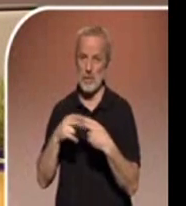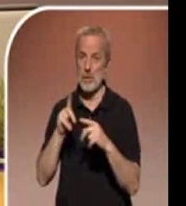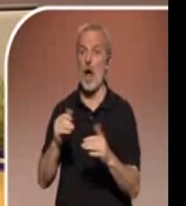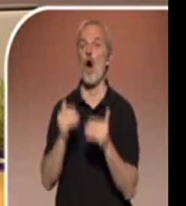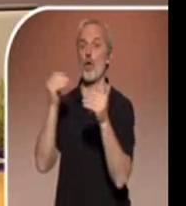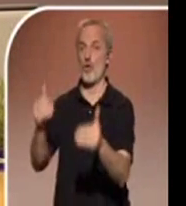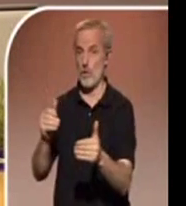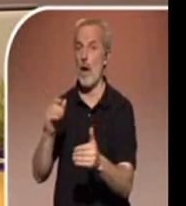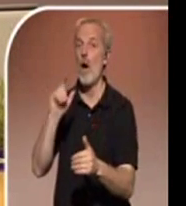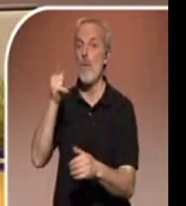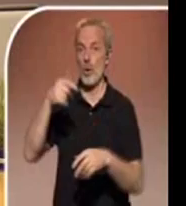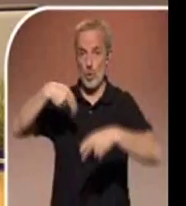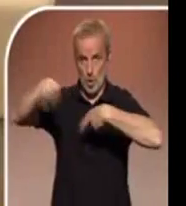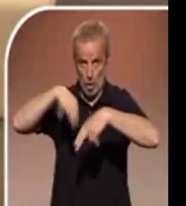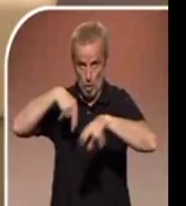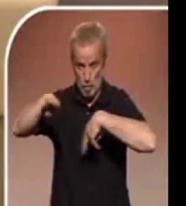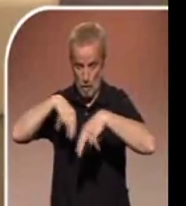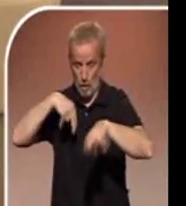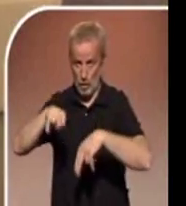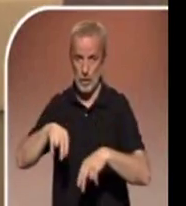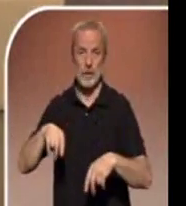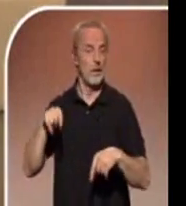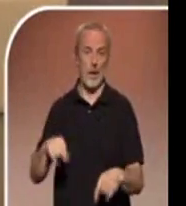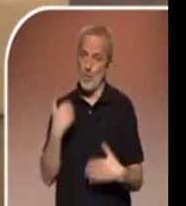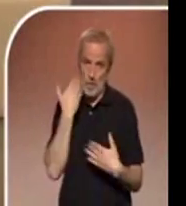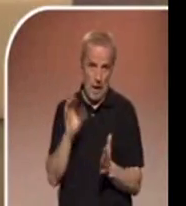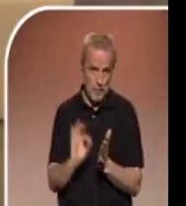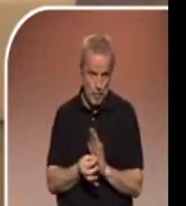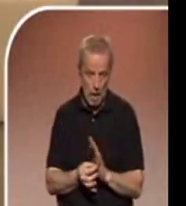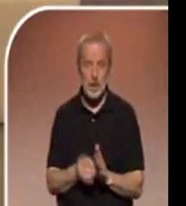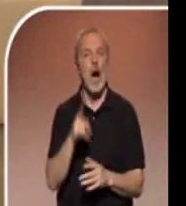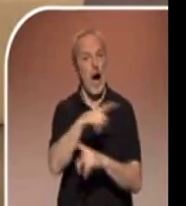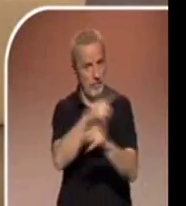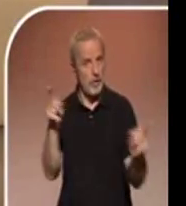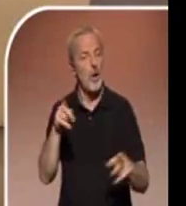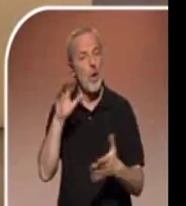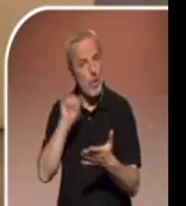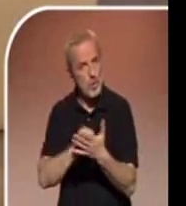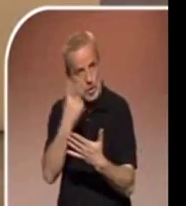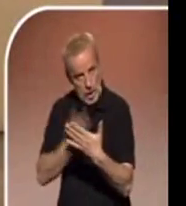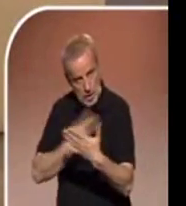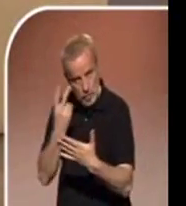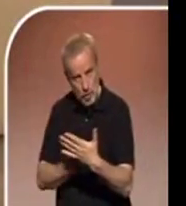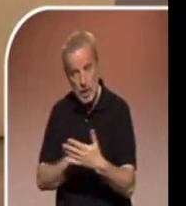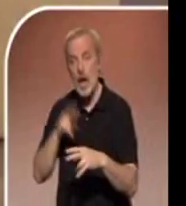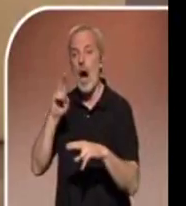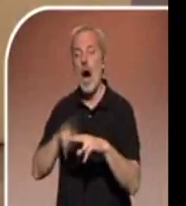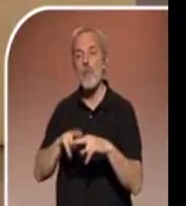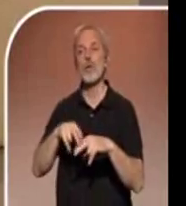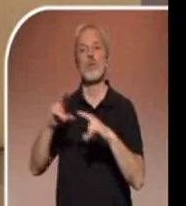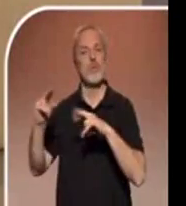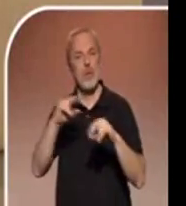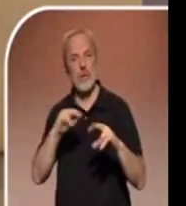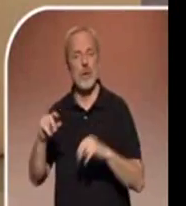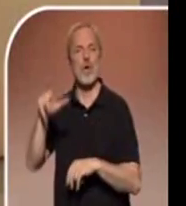Tak dobře. Já si myslím, že nalákáme diváky, protože určitě spousta z divaček to četla, že probereme právě ty články o lajdenské